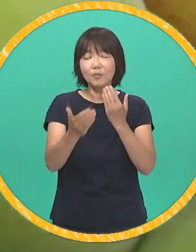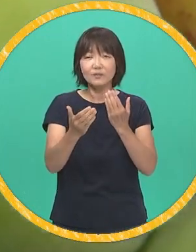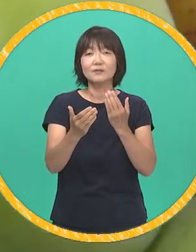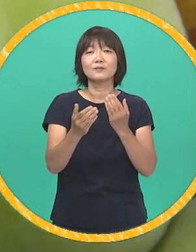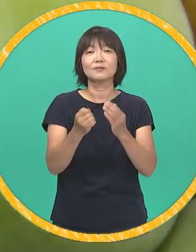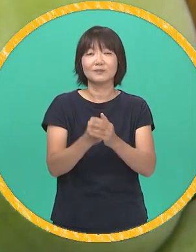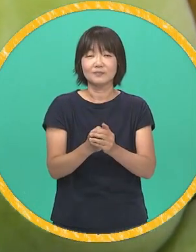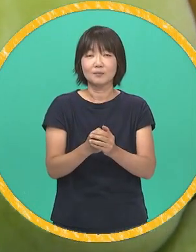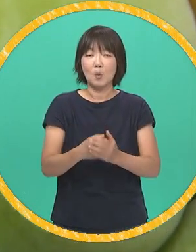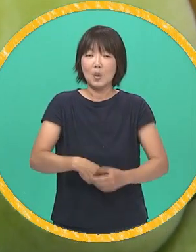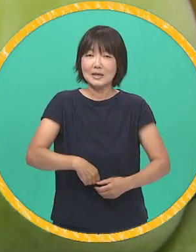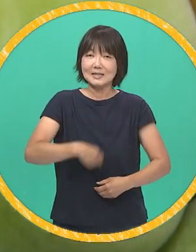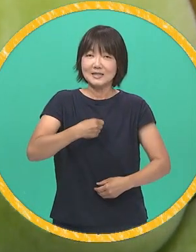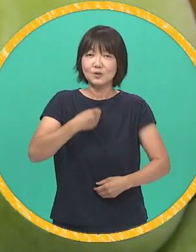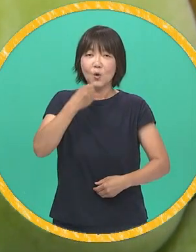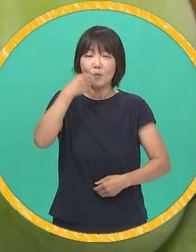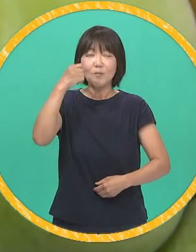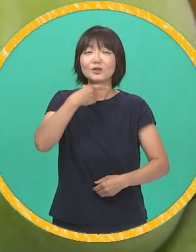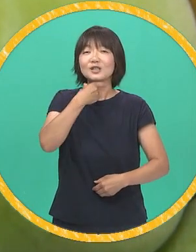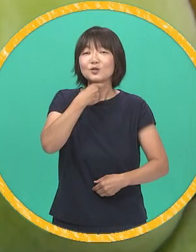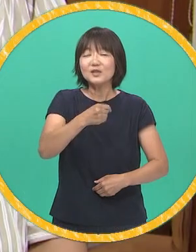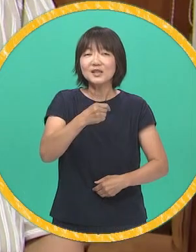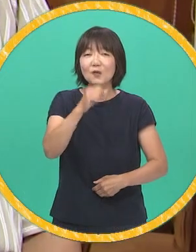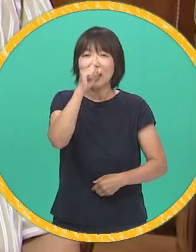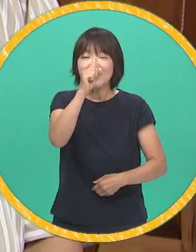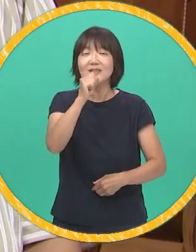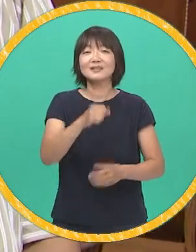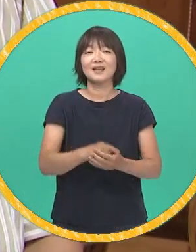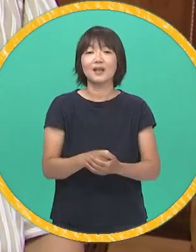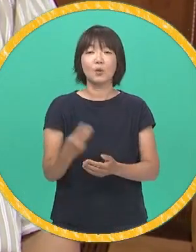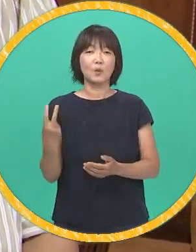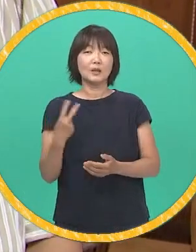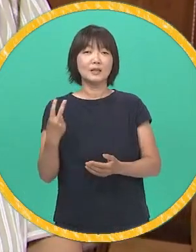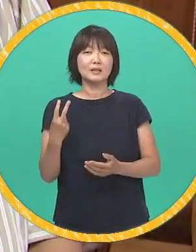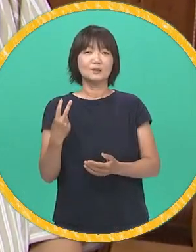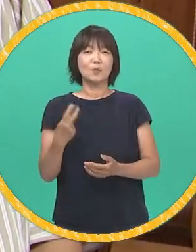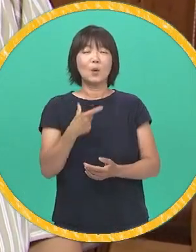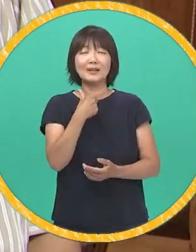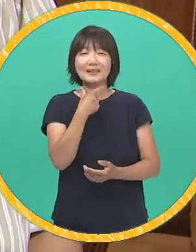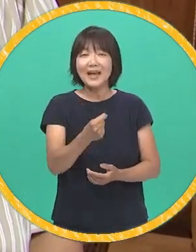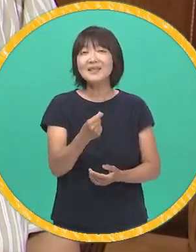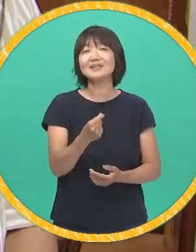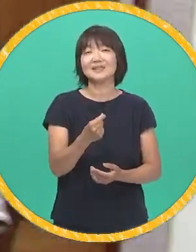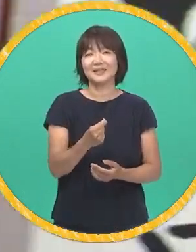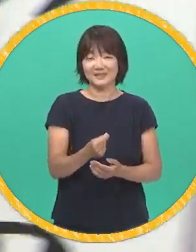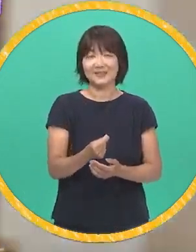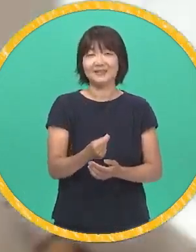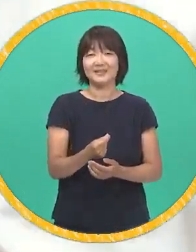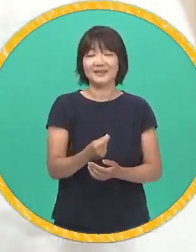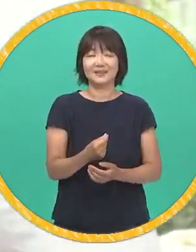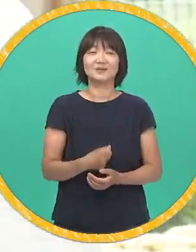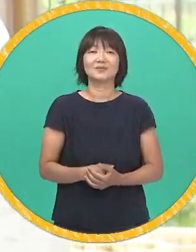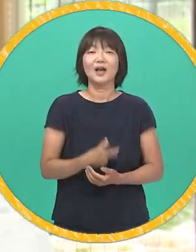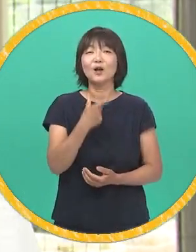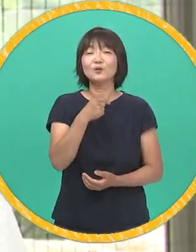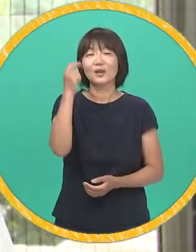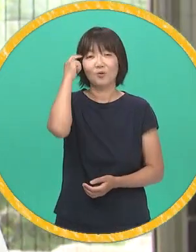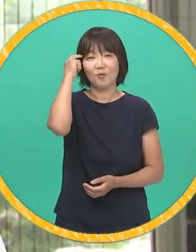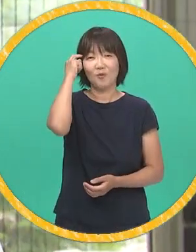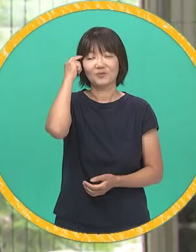のでじゃあもうなんか進路梅干し好きみたいだけどね拾うめっちゃ好きなぜかうねじゃあ多分気に入っていただけると思い